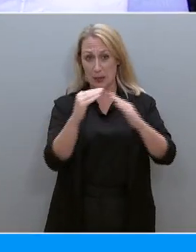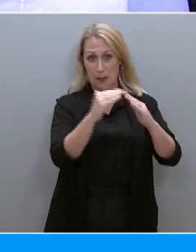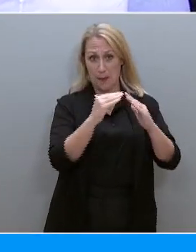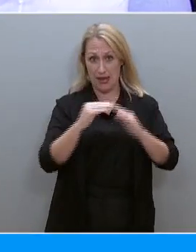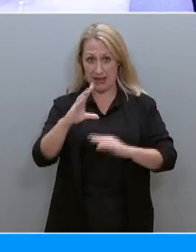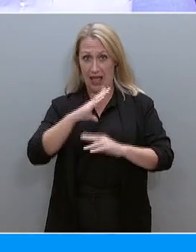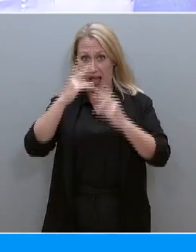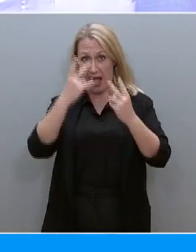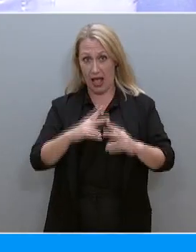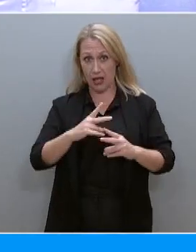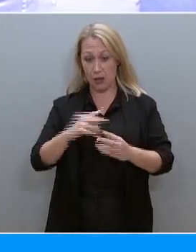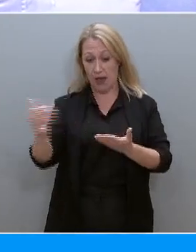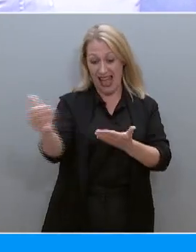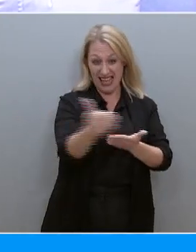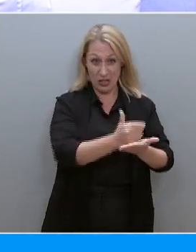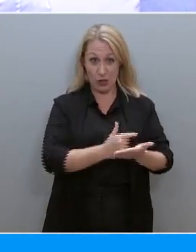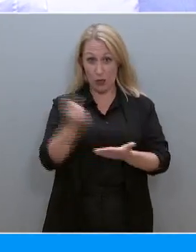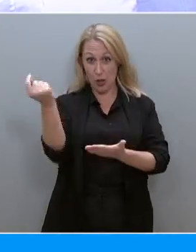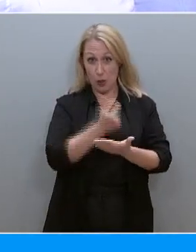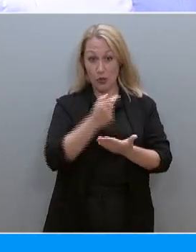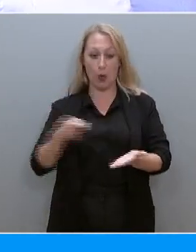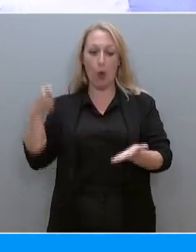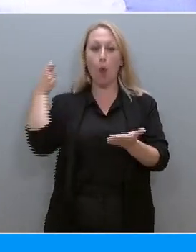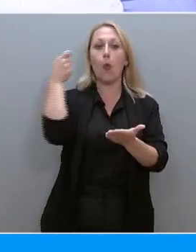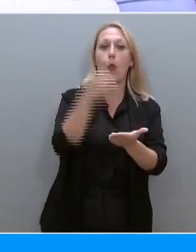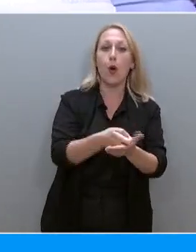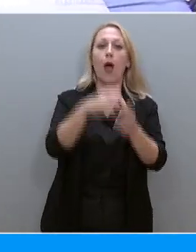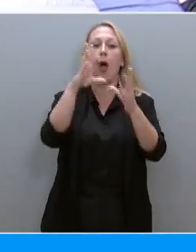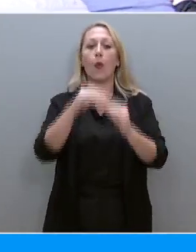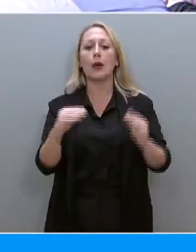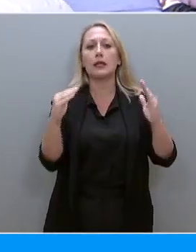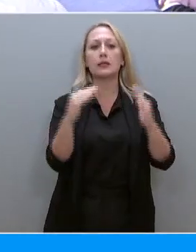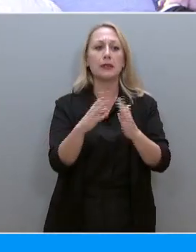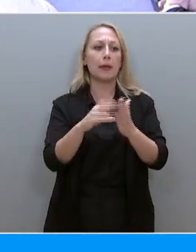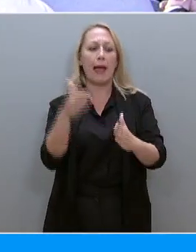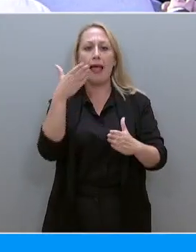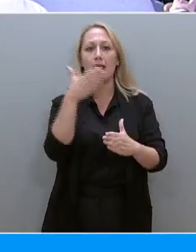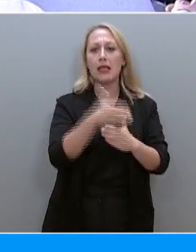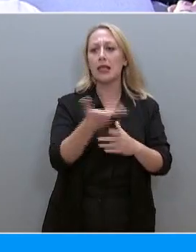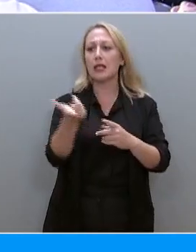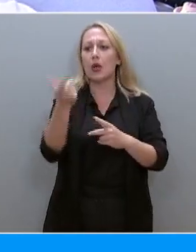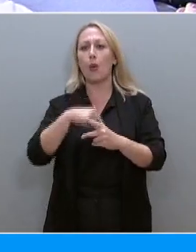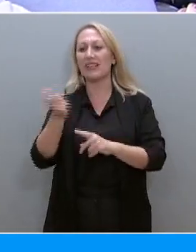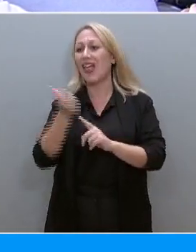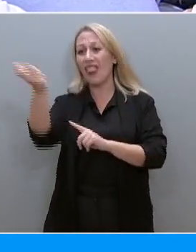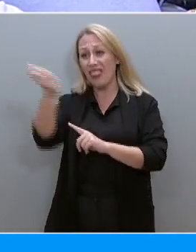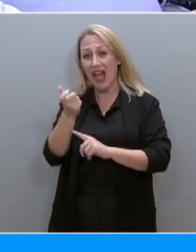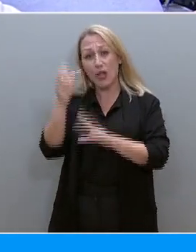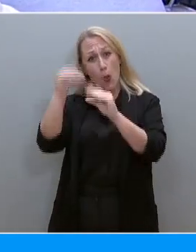του εισοδήματός τους για στέγη. Είτε αυτό αφορά ενίκεια, είτε αυτό αφορά δάνεια για τη στέγη